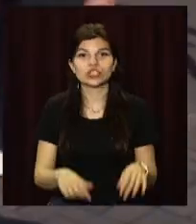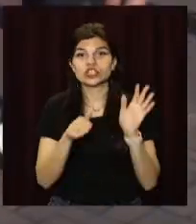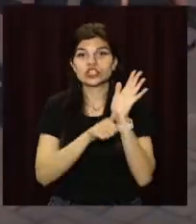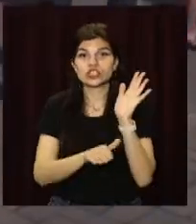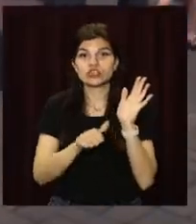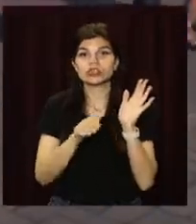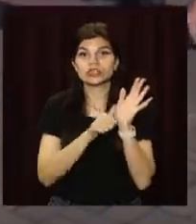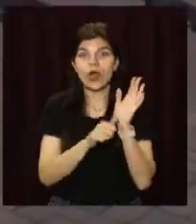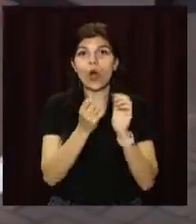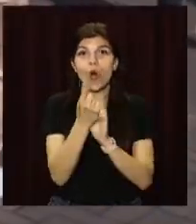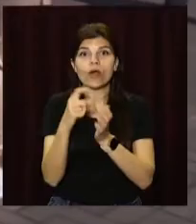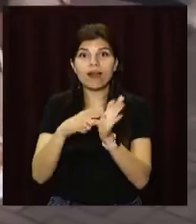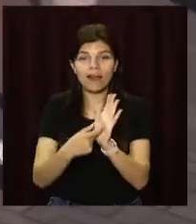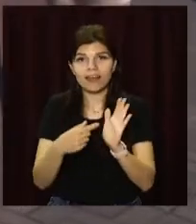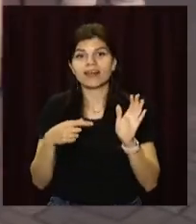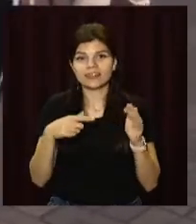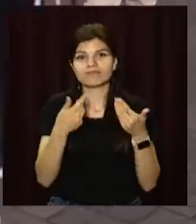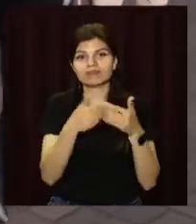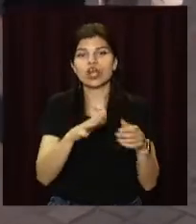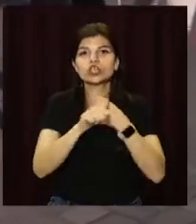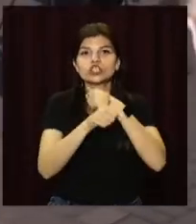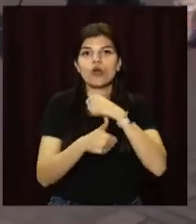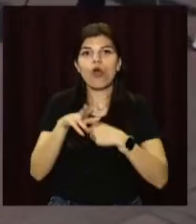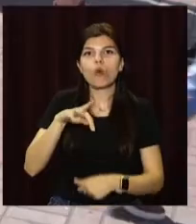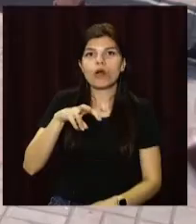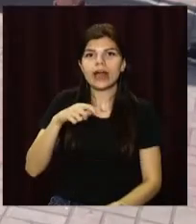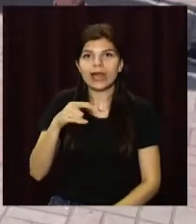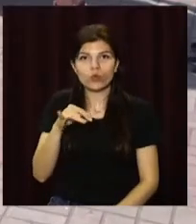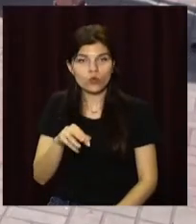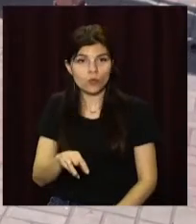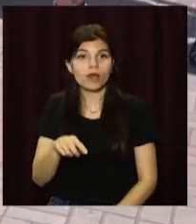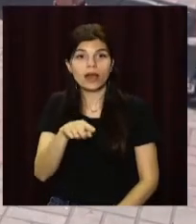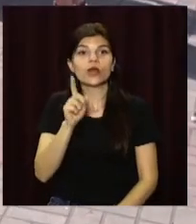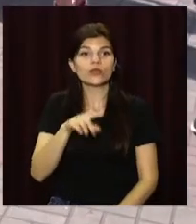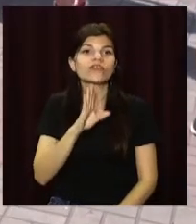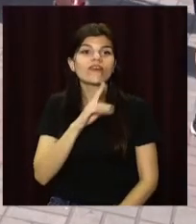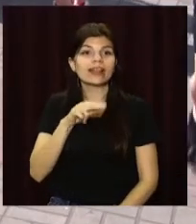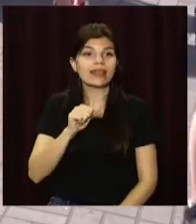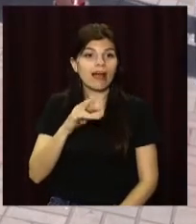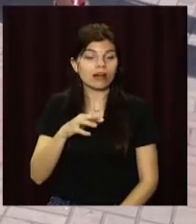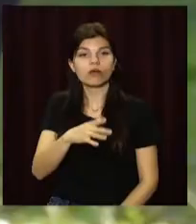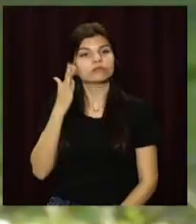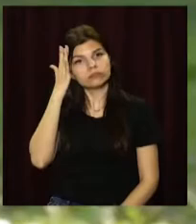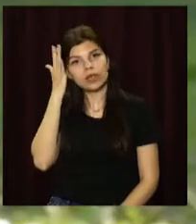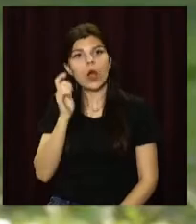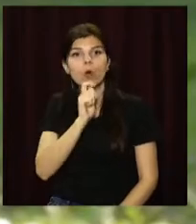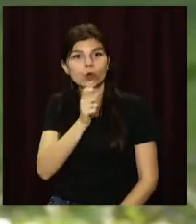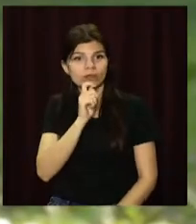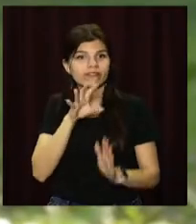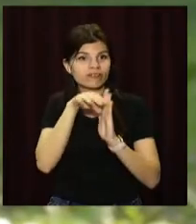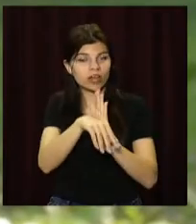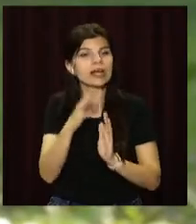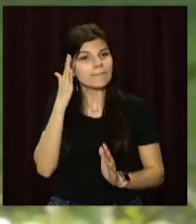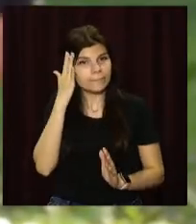60 одинадцятикласників залишають цьогоріч 16-й колегіум Кам'янського. Серед них і Дар'я. Дівчина хоче стати кореспондентом і мріє